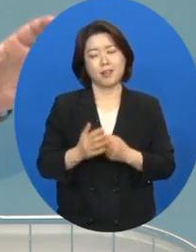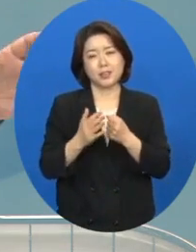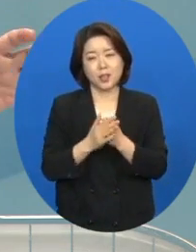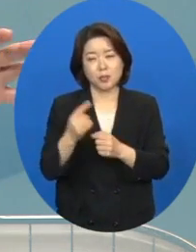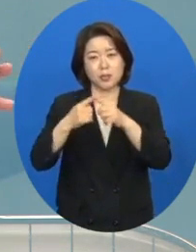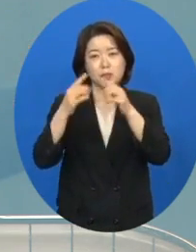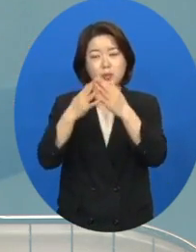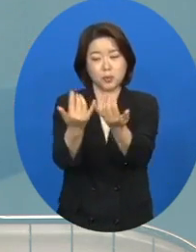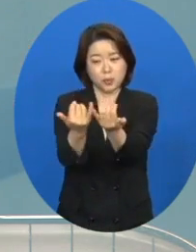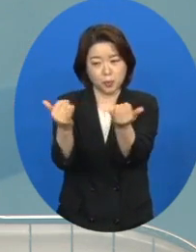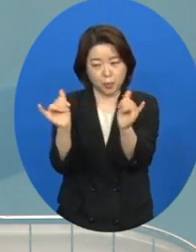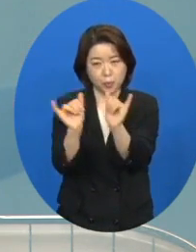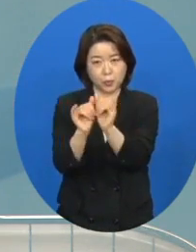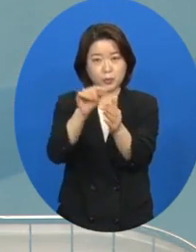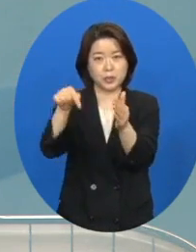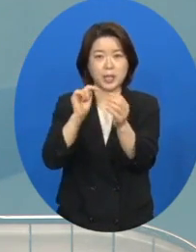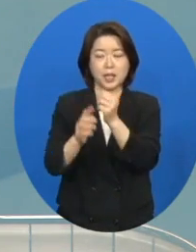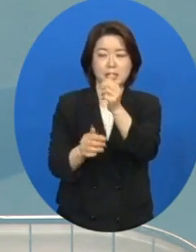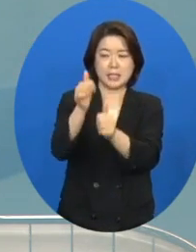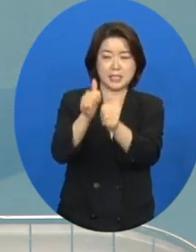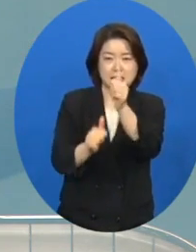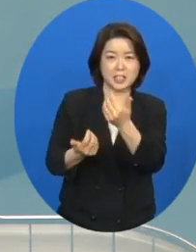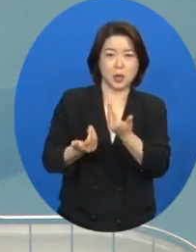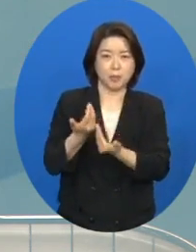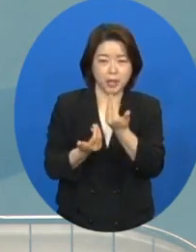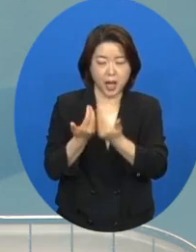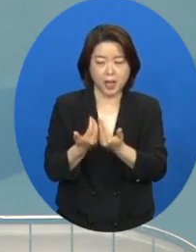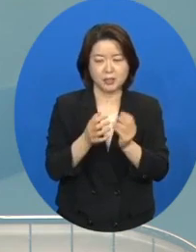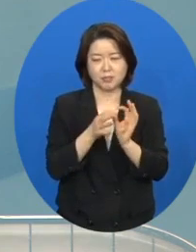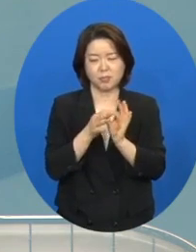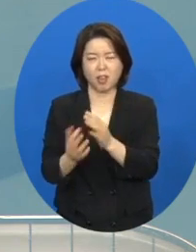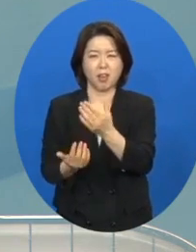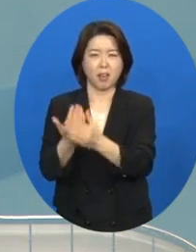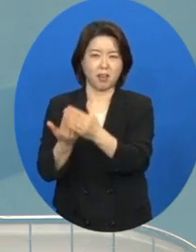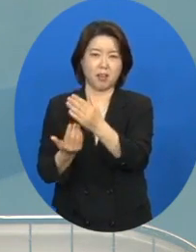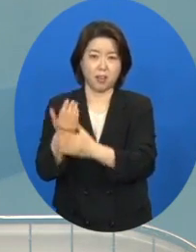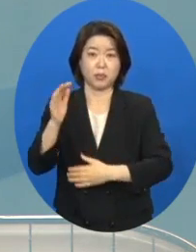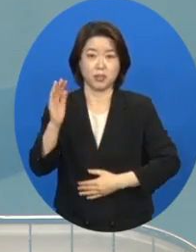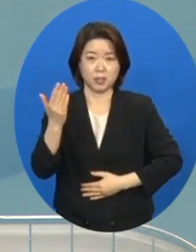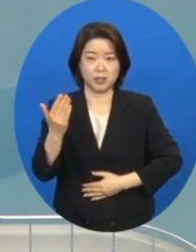교회 공동체 안에 시험과 갈등이 계속 일어나는